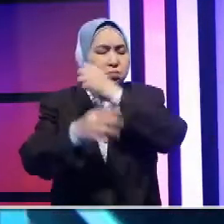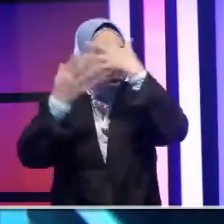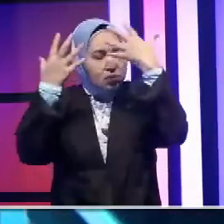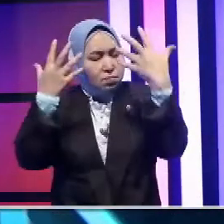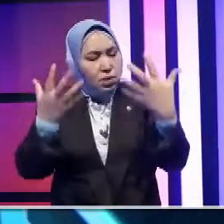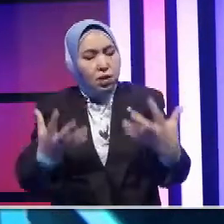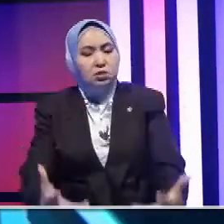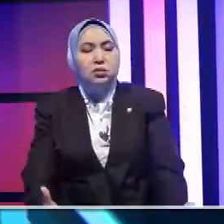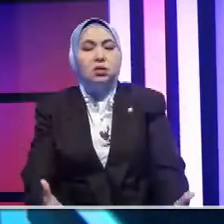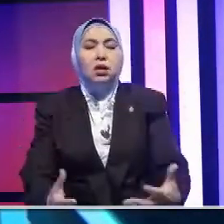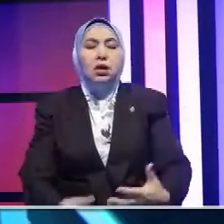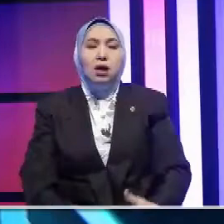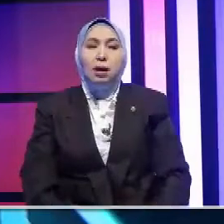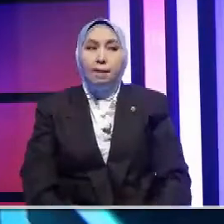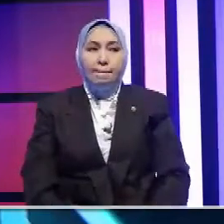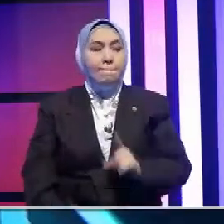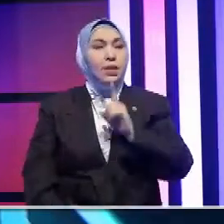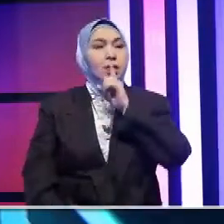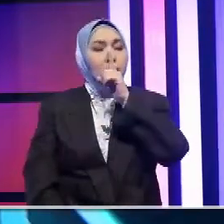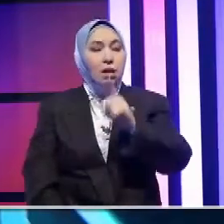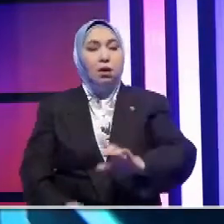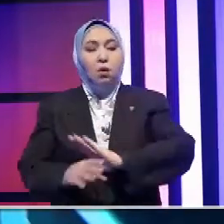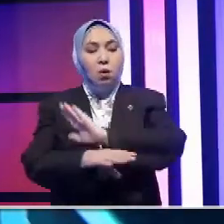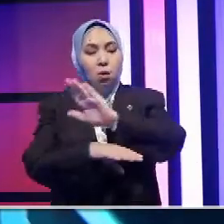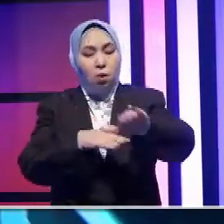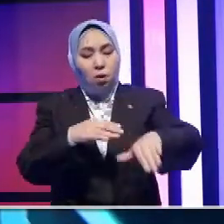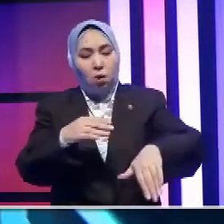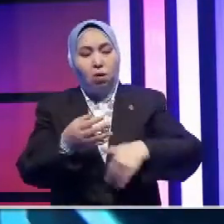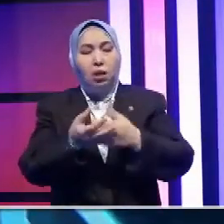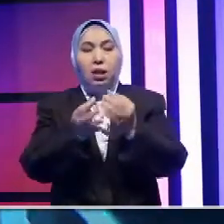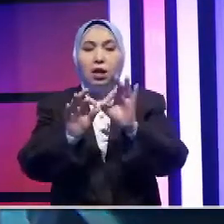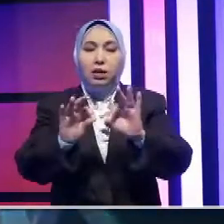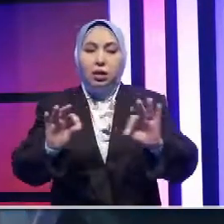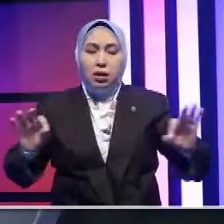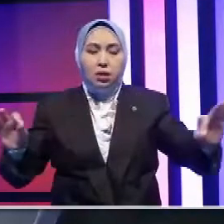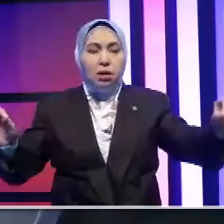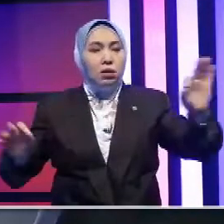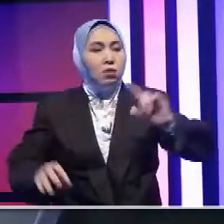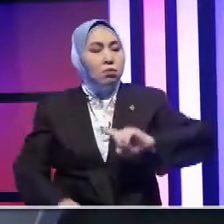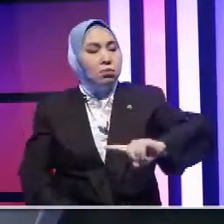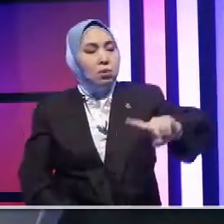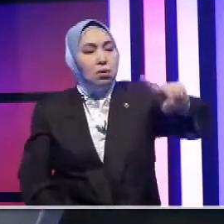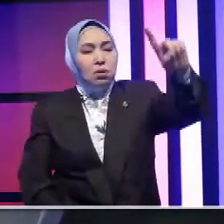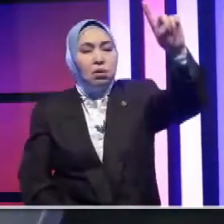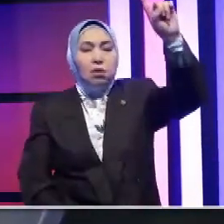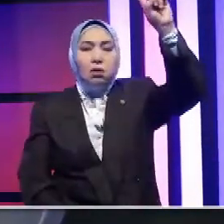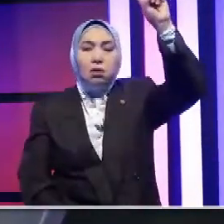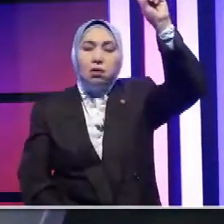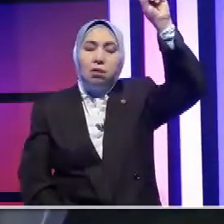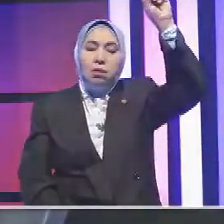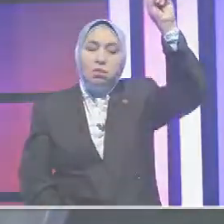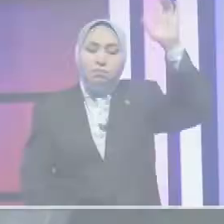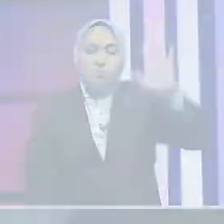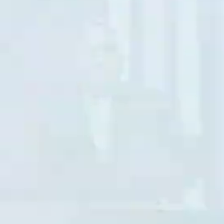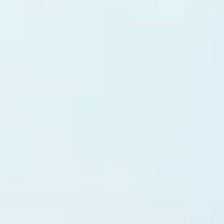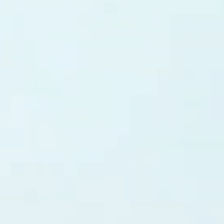شديد. صدق الله العظيم.